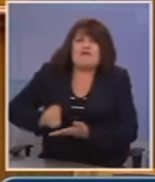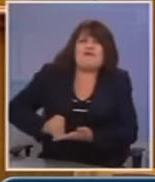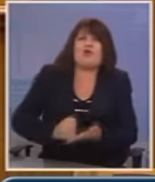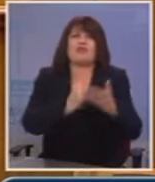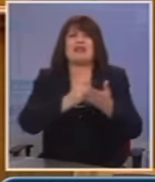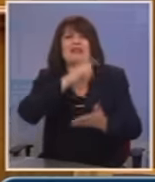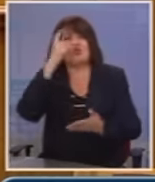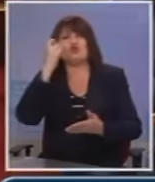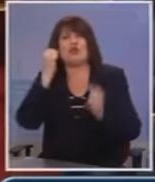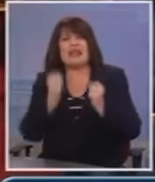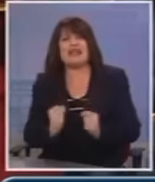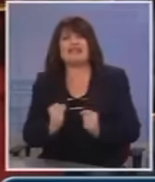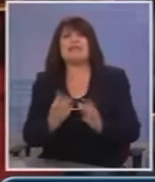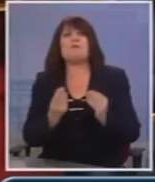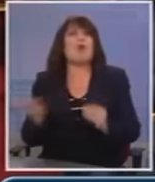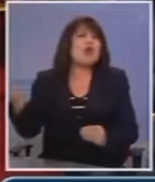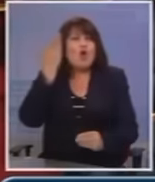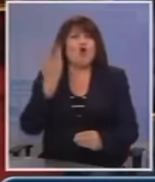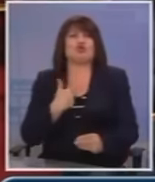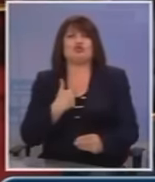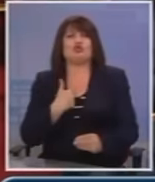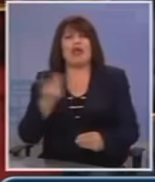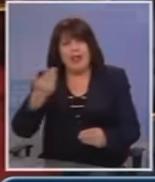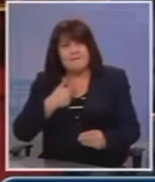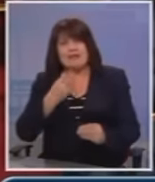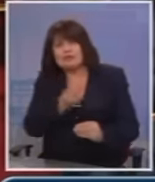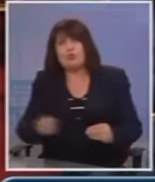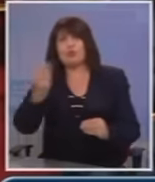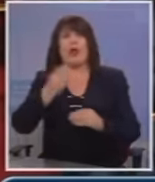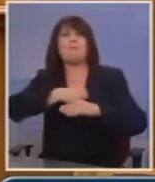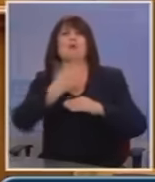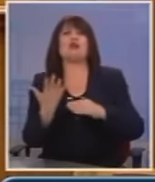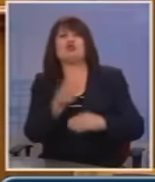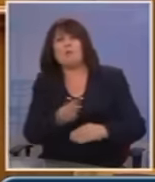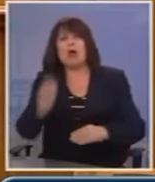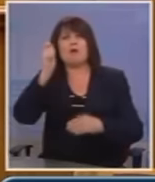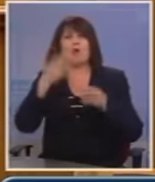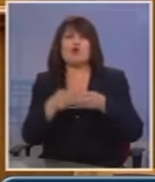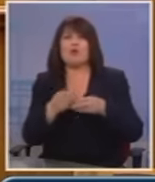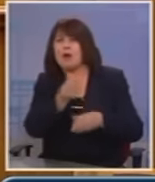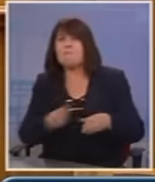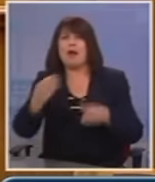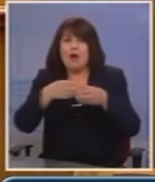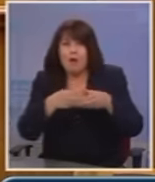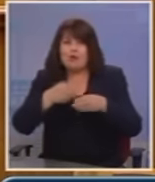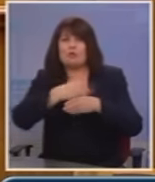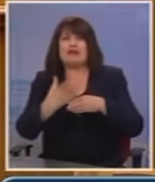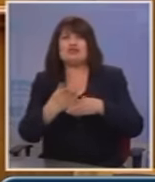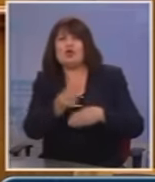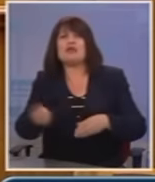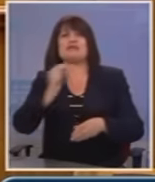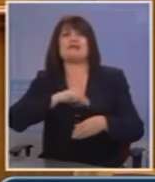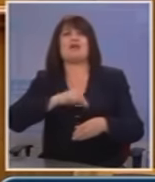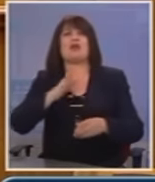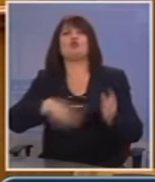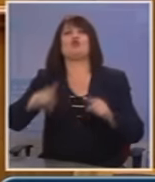στα δύσκολα, με πολύ μεγάλο κόστος. Γιατί εμείς πάνω από το Πασόκ, πάνω από το κόμμα, πάνω από την παράταξή μας, βάλαμε το συμφέρον